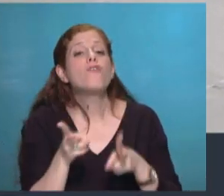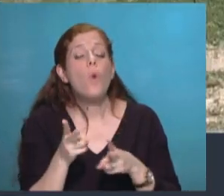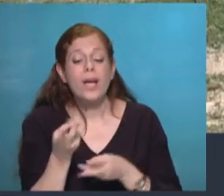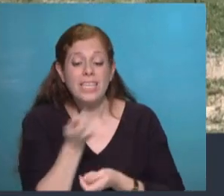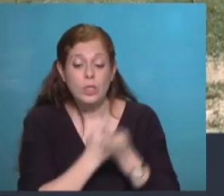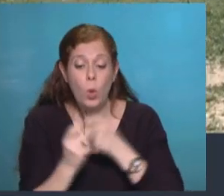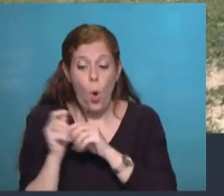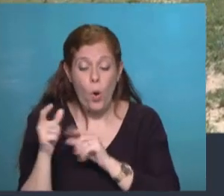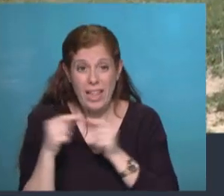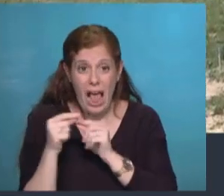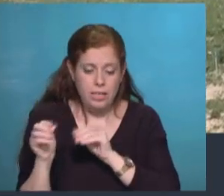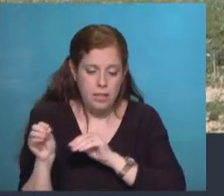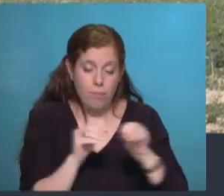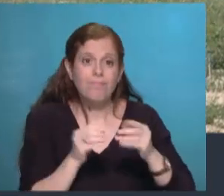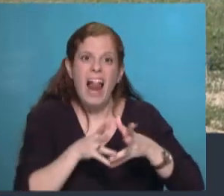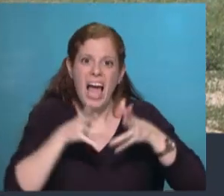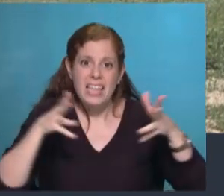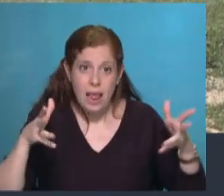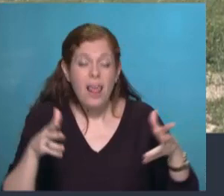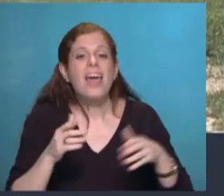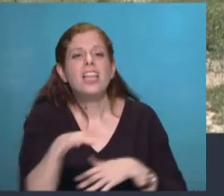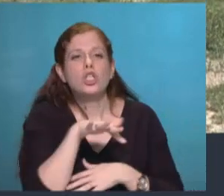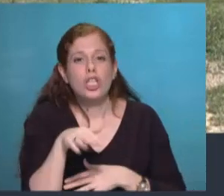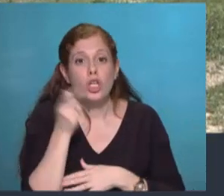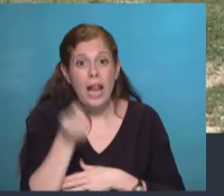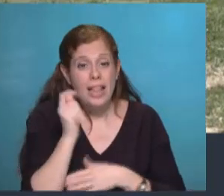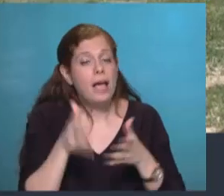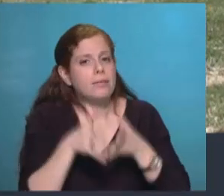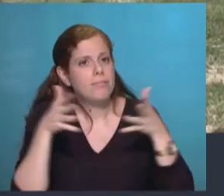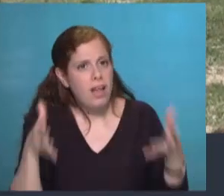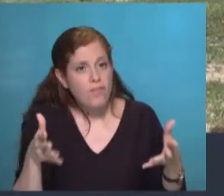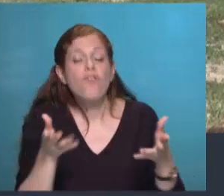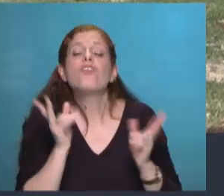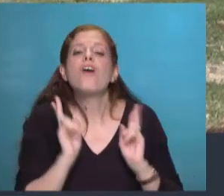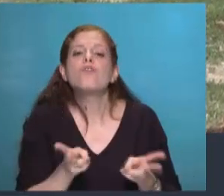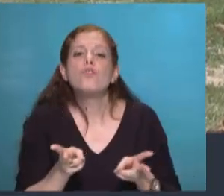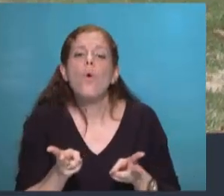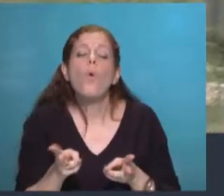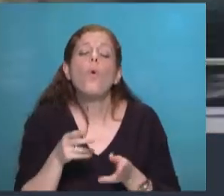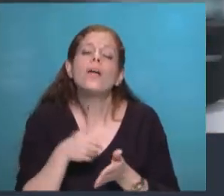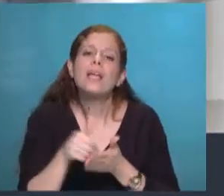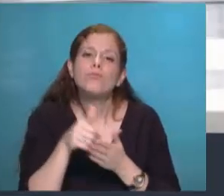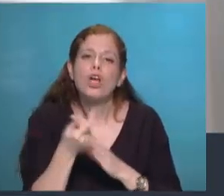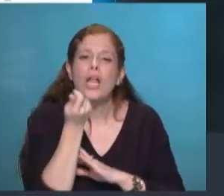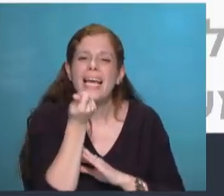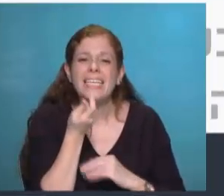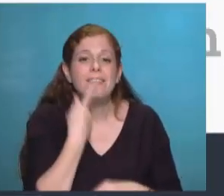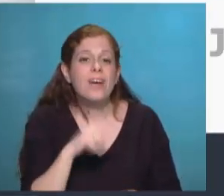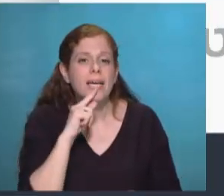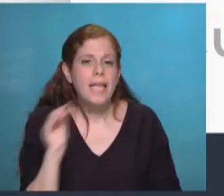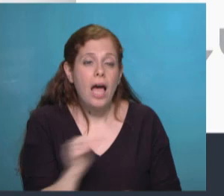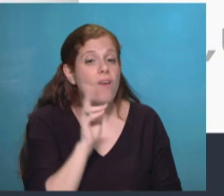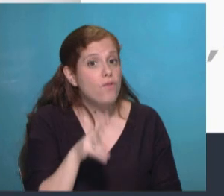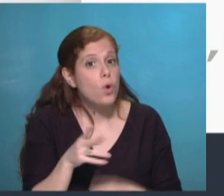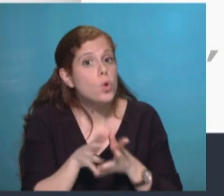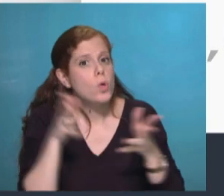לעזה, ירחיבו את שטח הדייג, וגם יאפשרו את המשך הכנסת הכסף הקטרי, אפילו את הגדלתו.